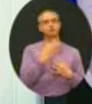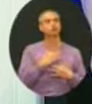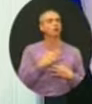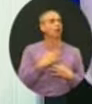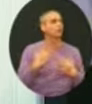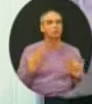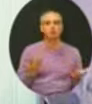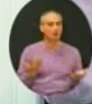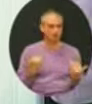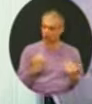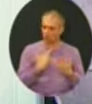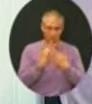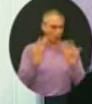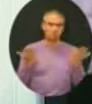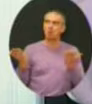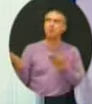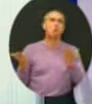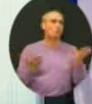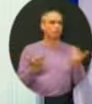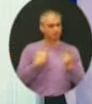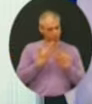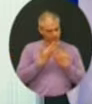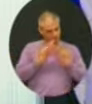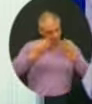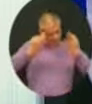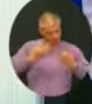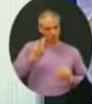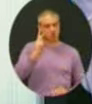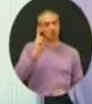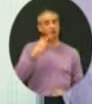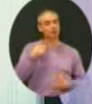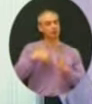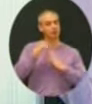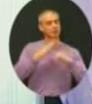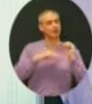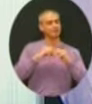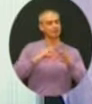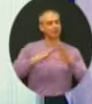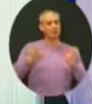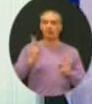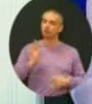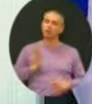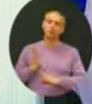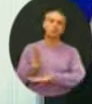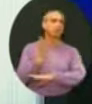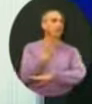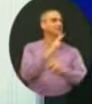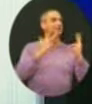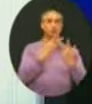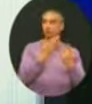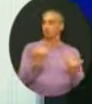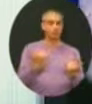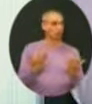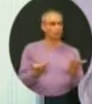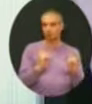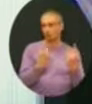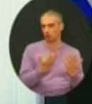תעודת הזהות היום לא ברורה לחלוטין. נחדד את תעודת הזהות, נבנה פלטפורמה שפונה לציבורים חדשים. כי מה קורה היום? שים